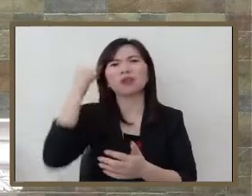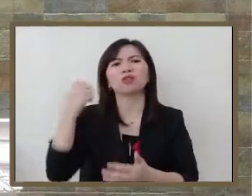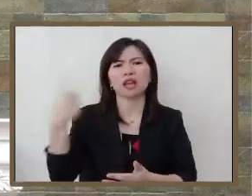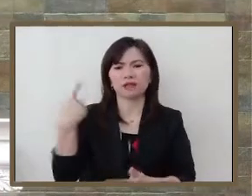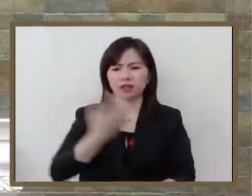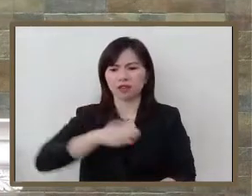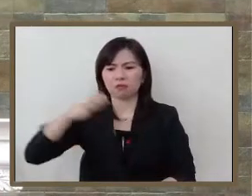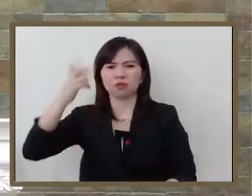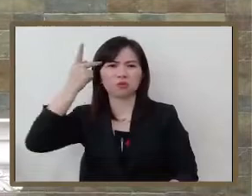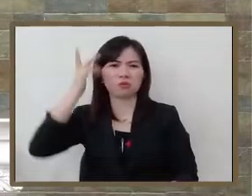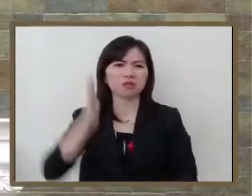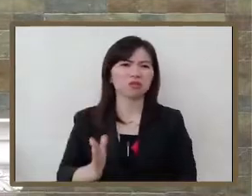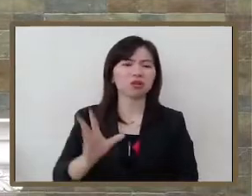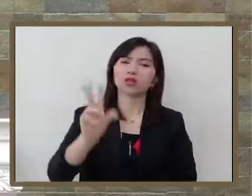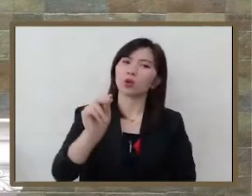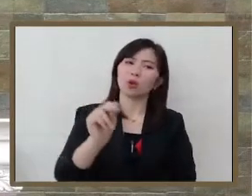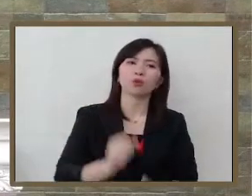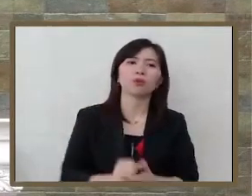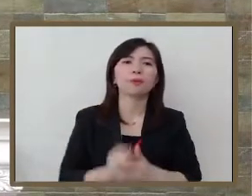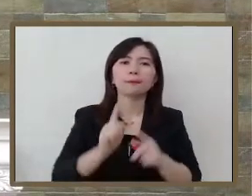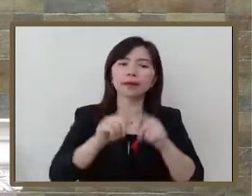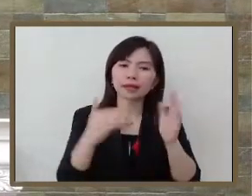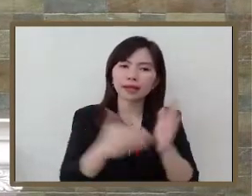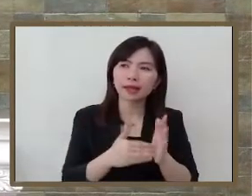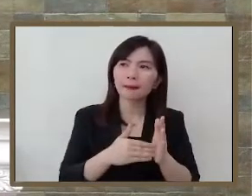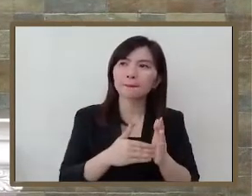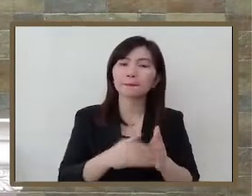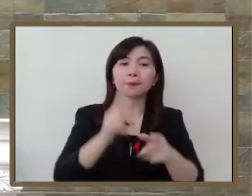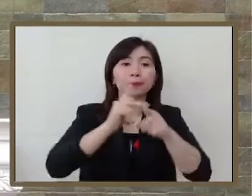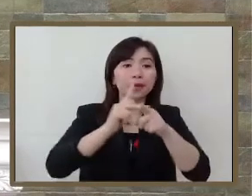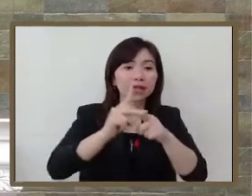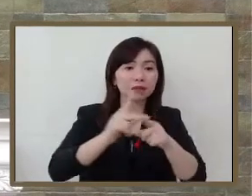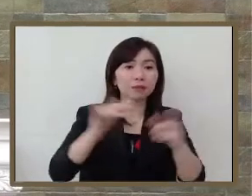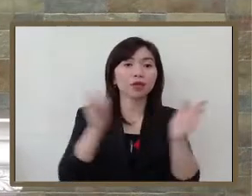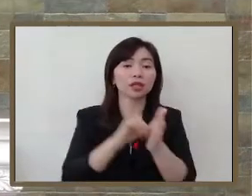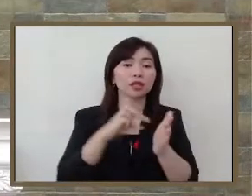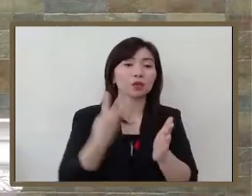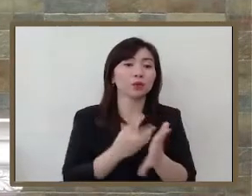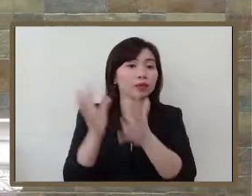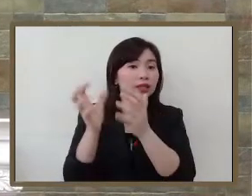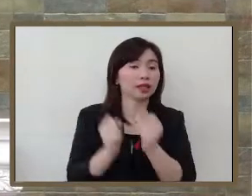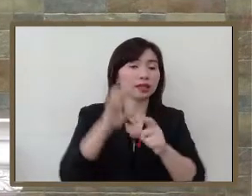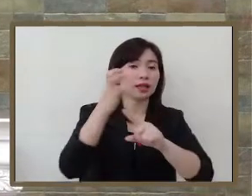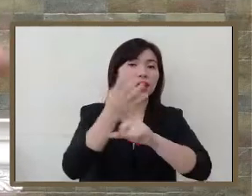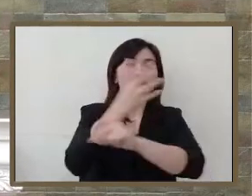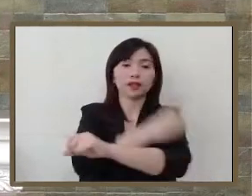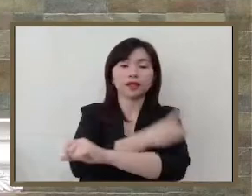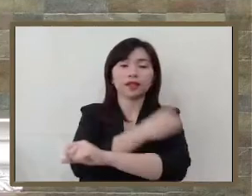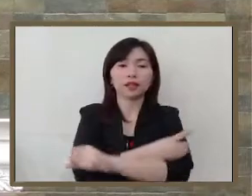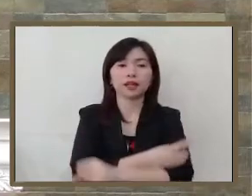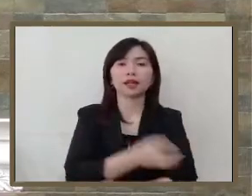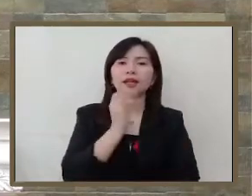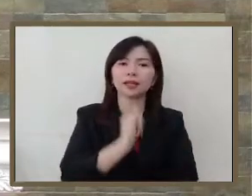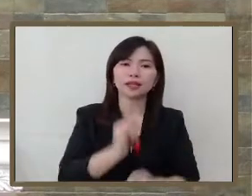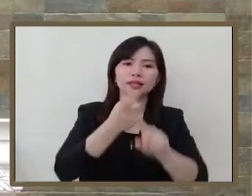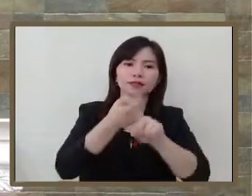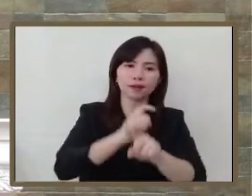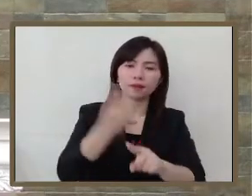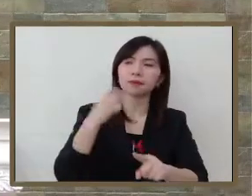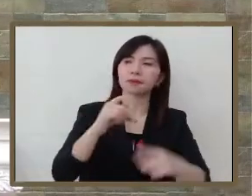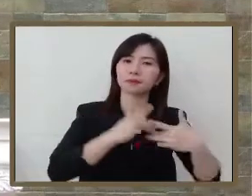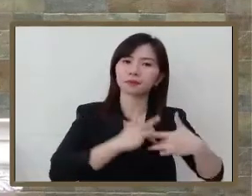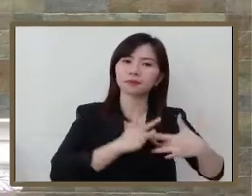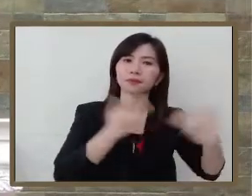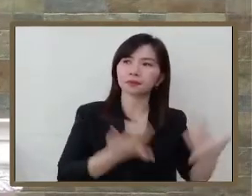is not built on emotion. Ang prinsipyo na nakukuha mo araw-araw ay galing sa puso